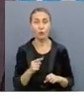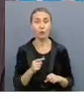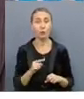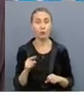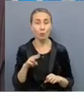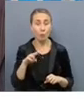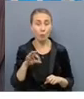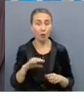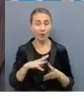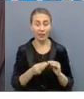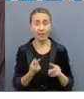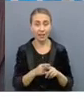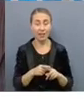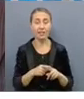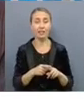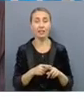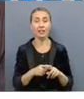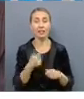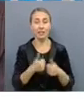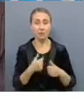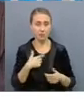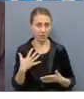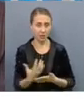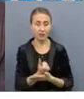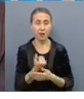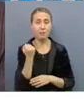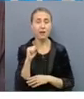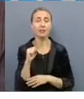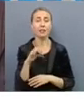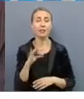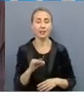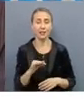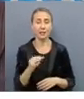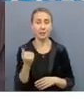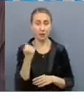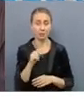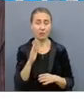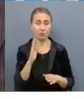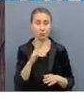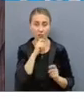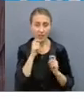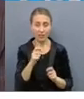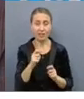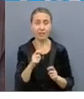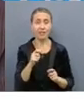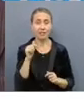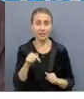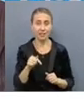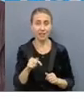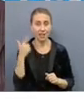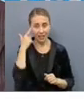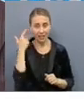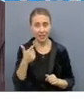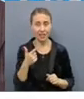по итогам этих соревнований мы выявим победителей, и победители будут награждены здесь